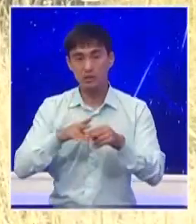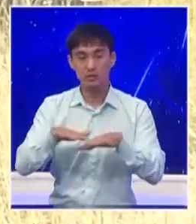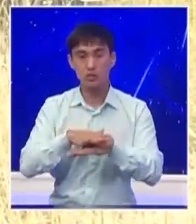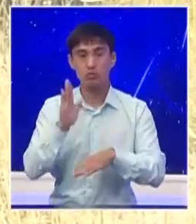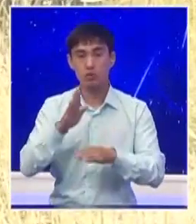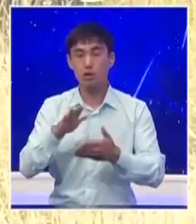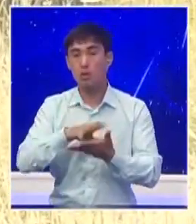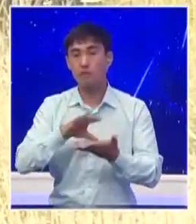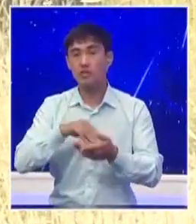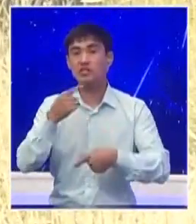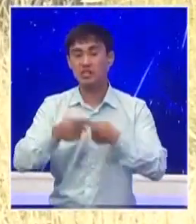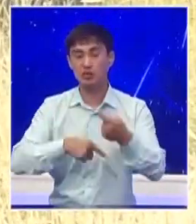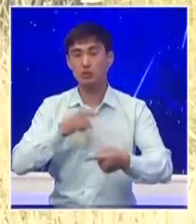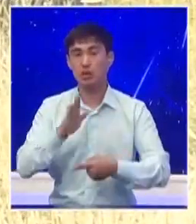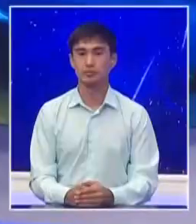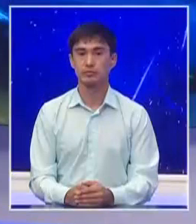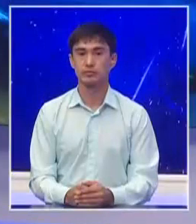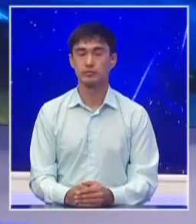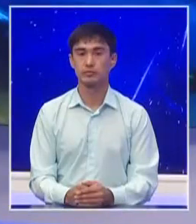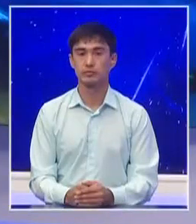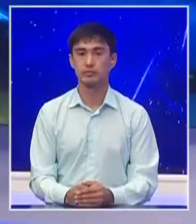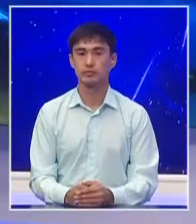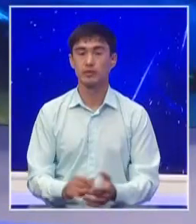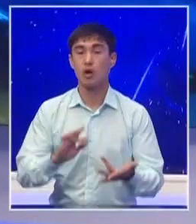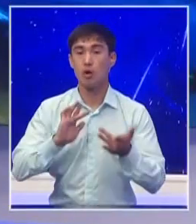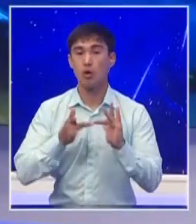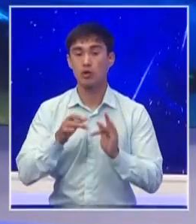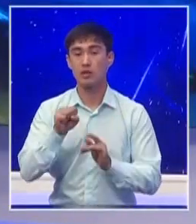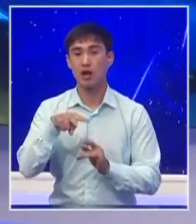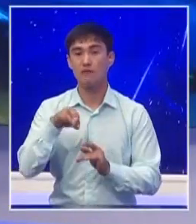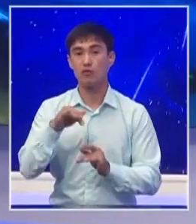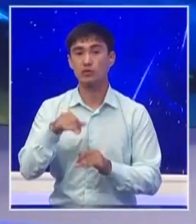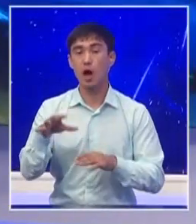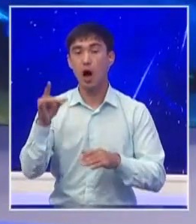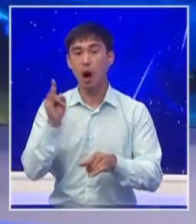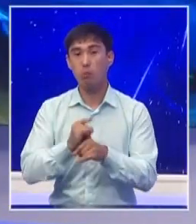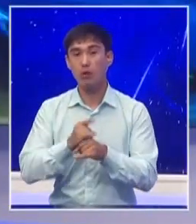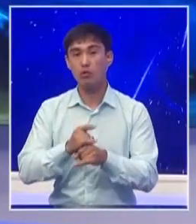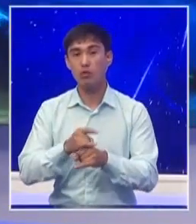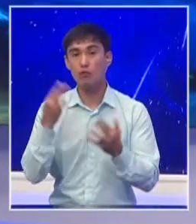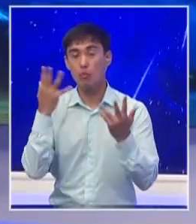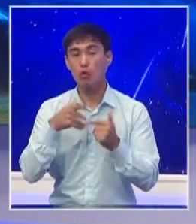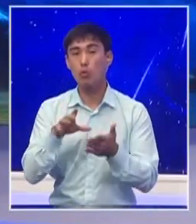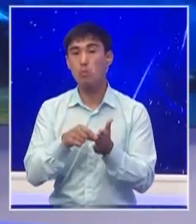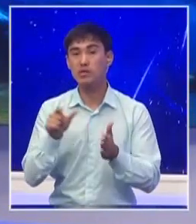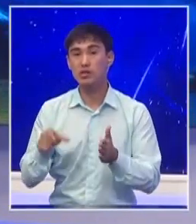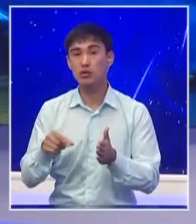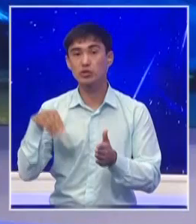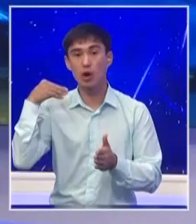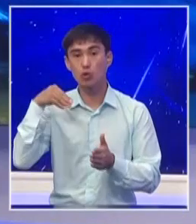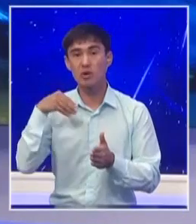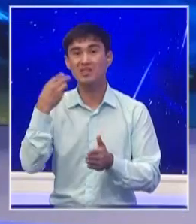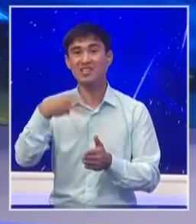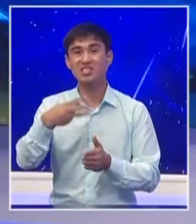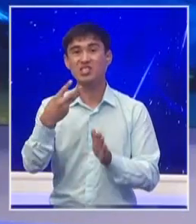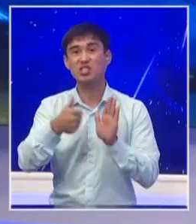станет образцом для последующих поколений. Онлайн Альфонс обманул влюбленную пенсионерку из Актобе на 36 миллионов